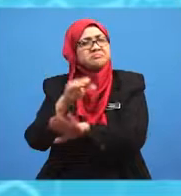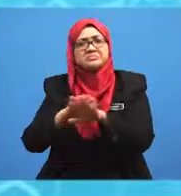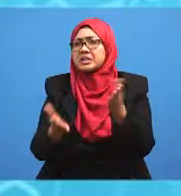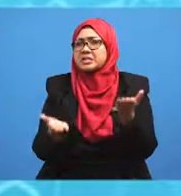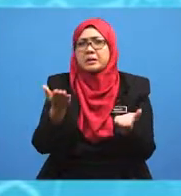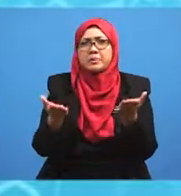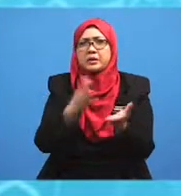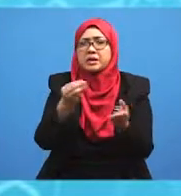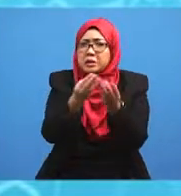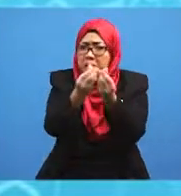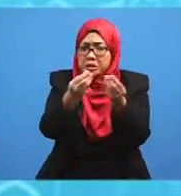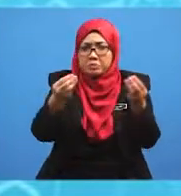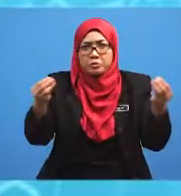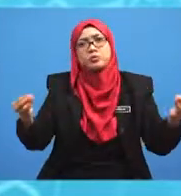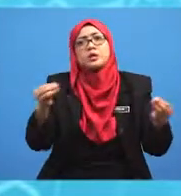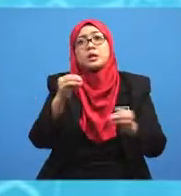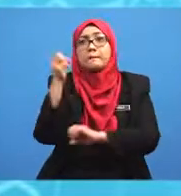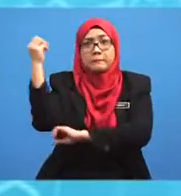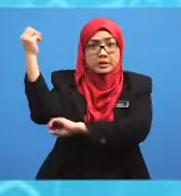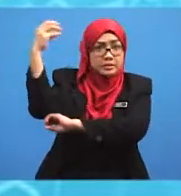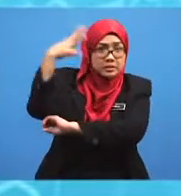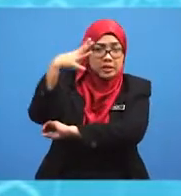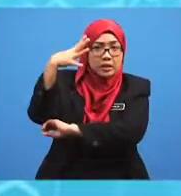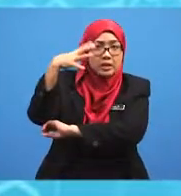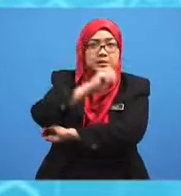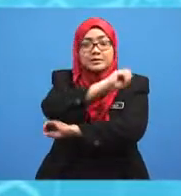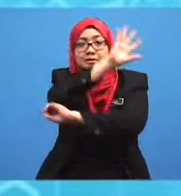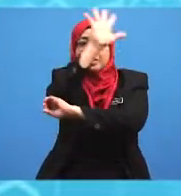memancarkan sinaran radioaktif.